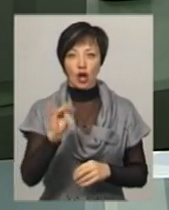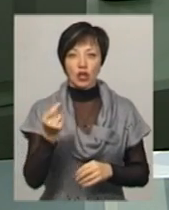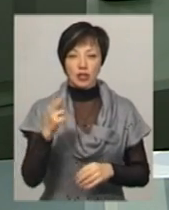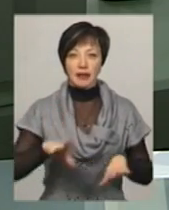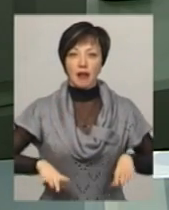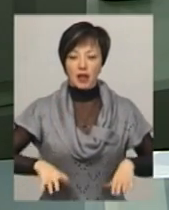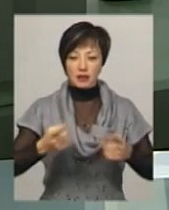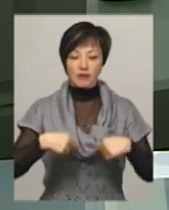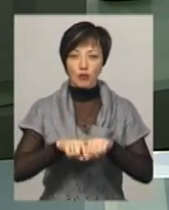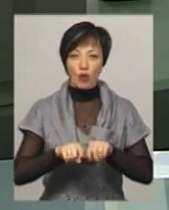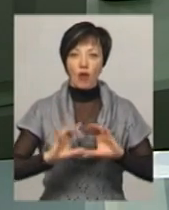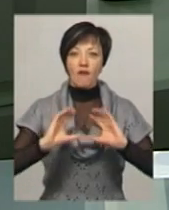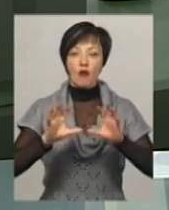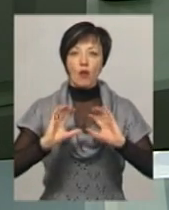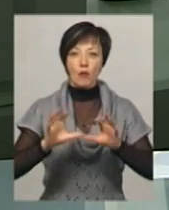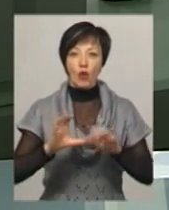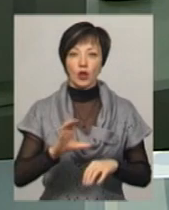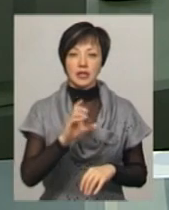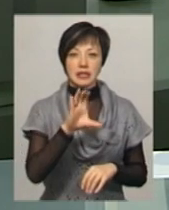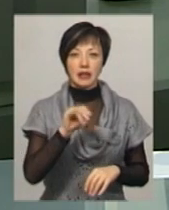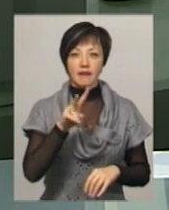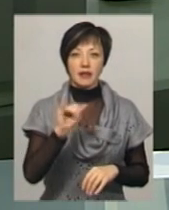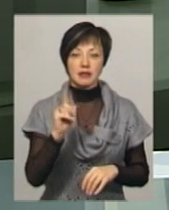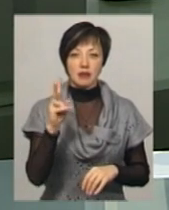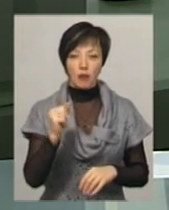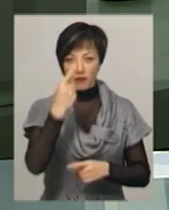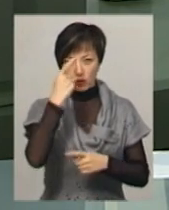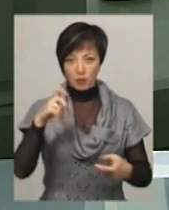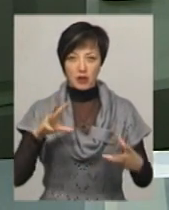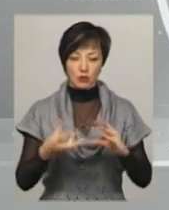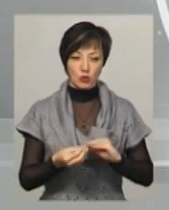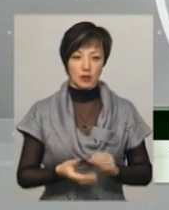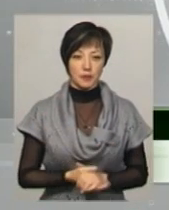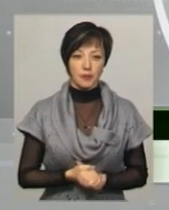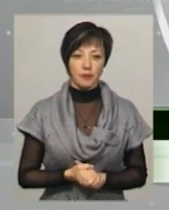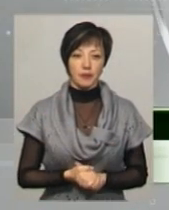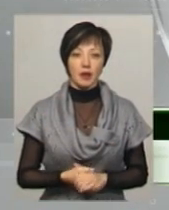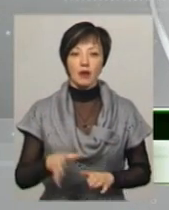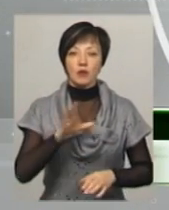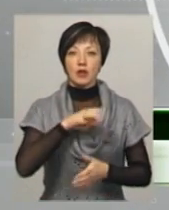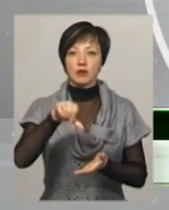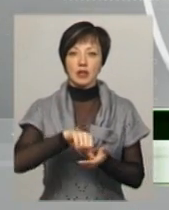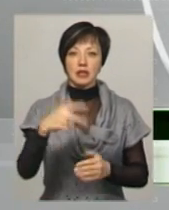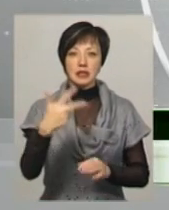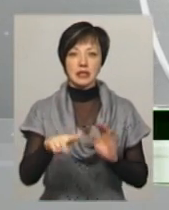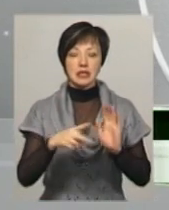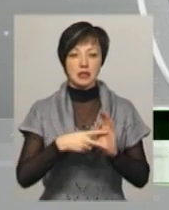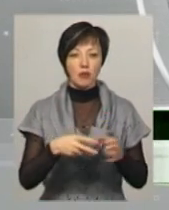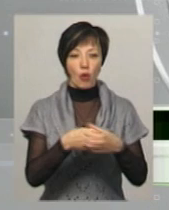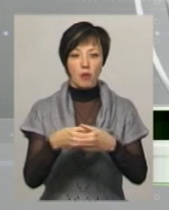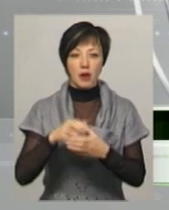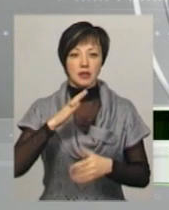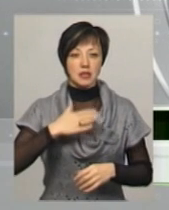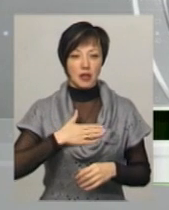Тренер відділення волейболу Юзефа Слівінська повідомила результати. Прийняло участь 37 команд.